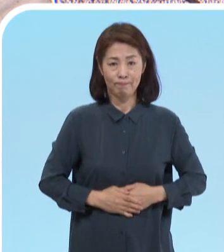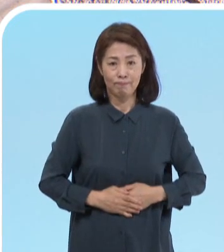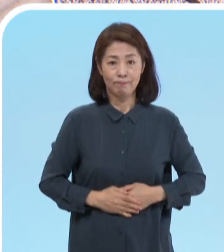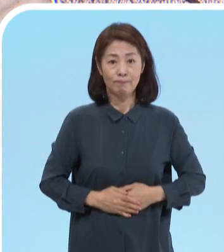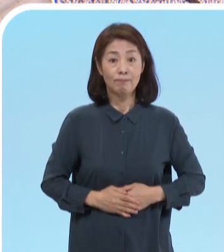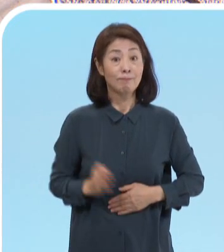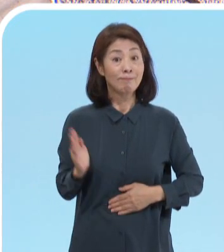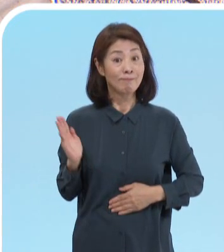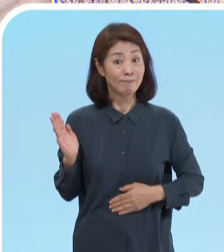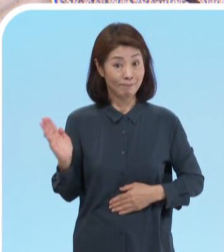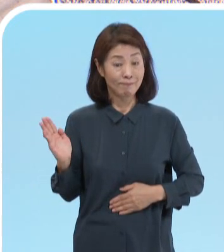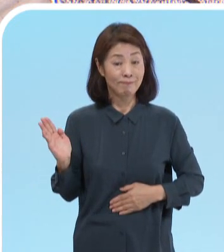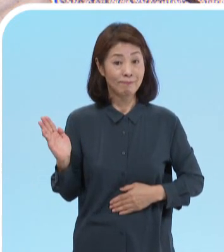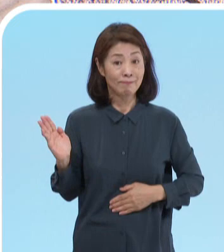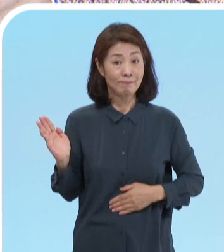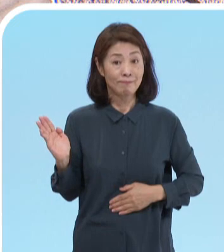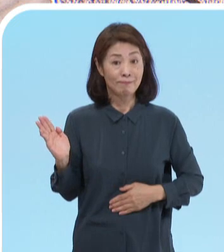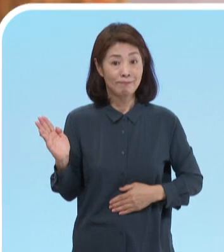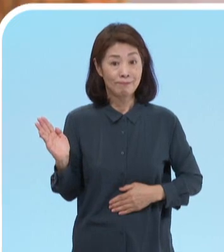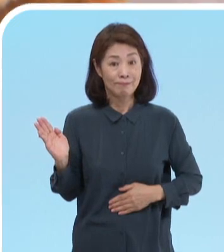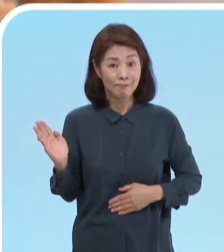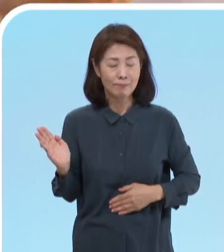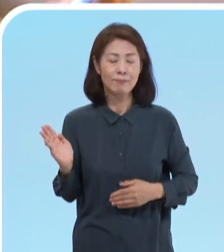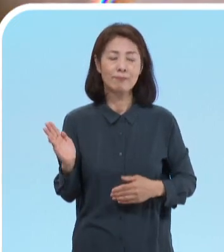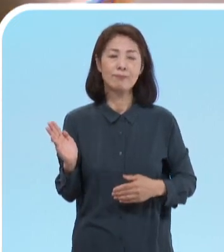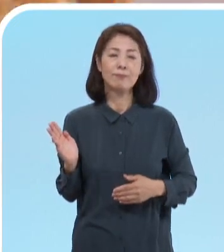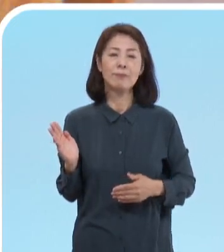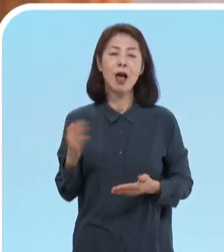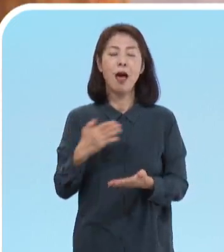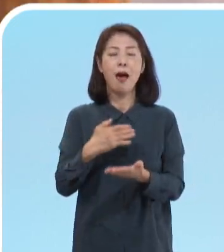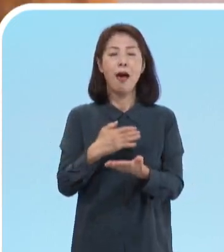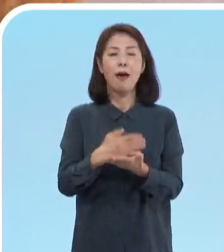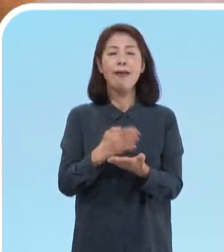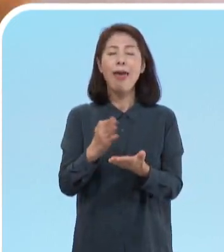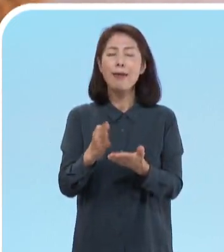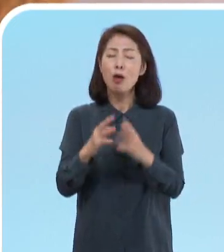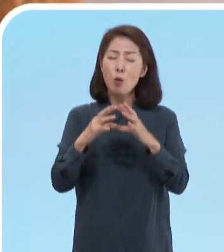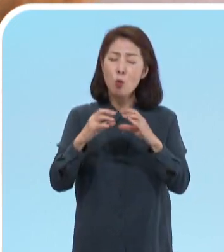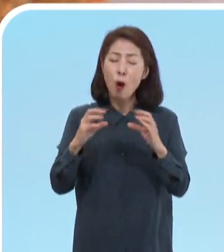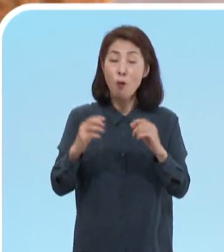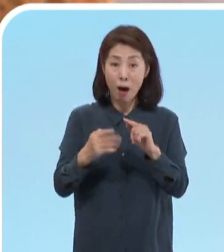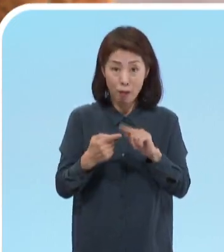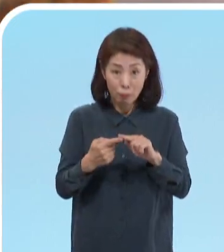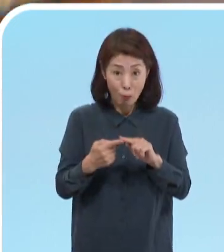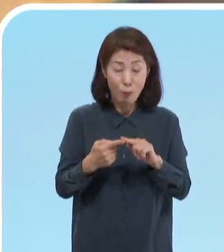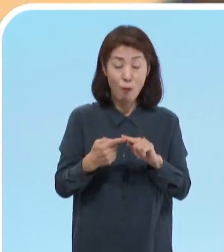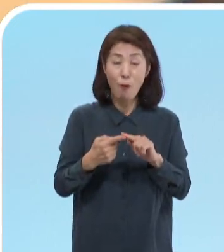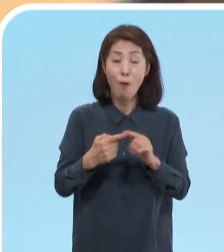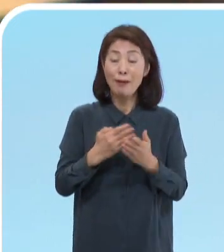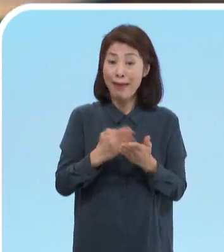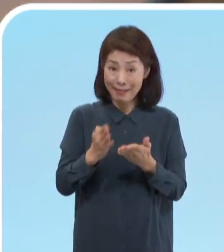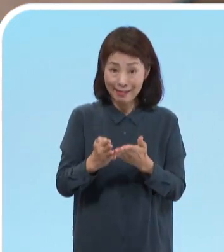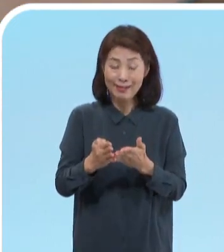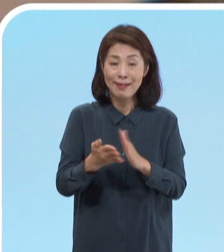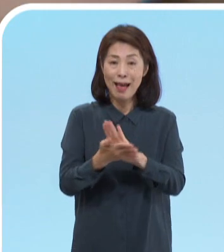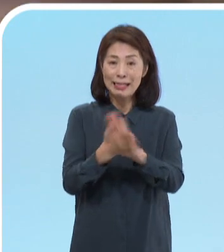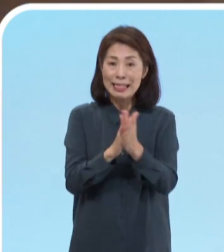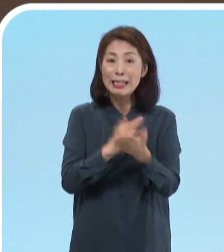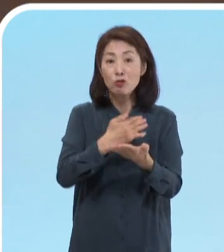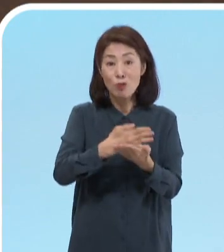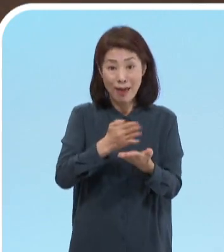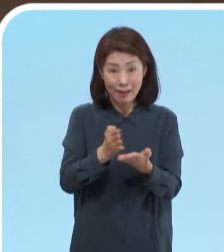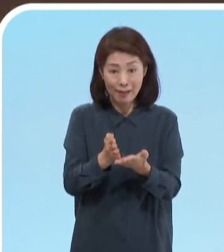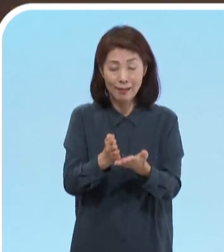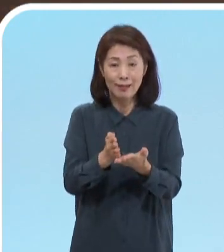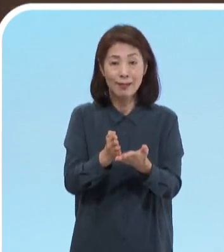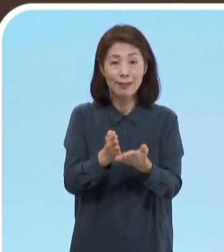例えば特殊な釜で焼き上げるモロヘイヤ風味のふわふわシフォンケーキや、スフレチーズケー